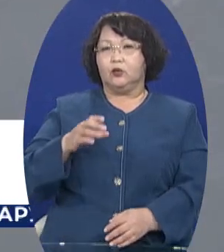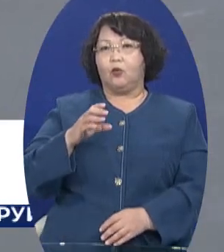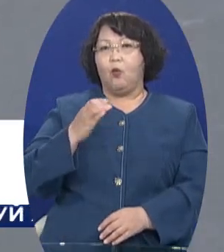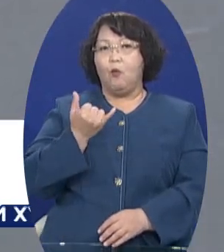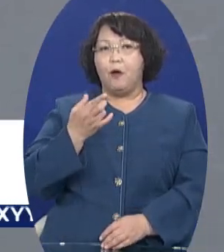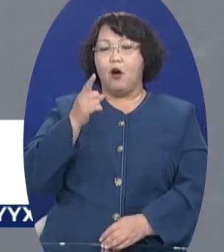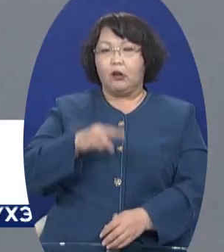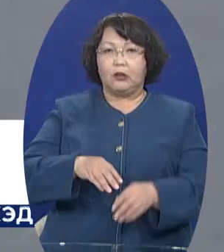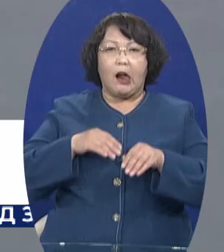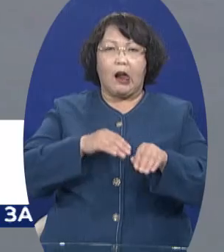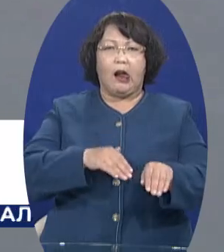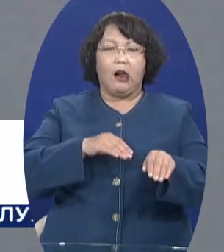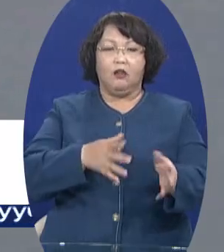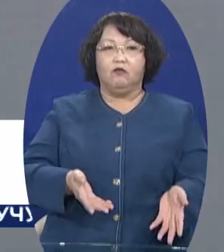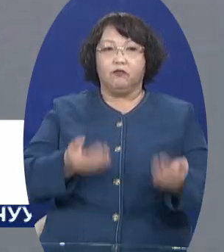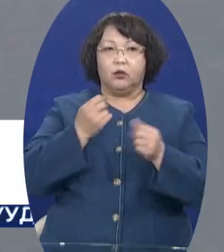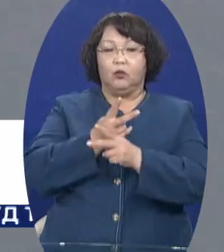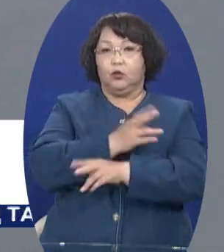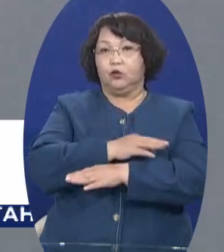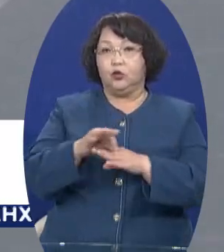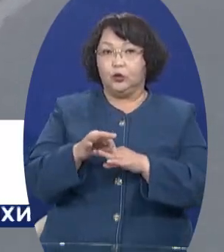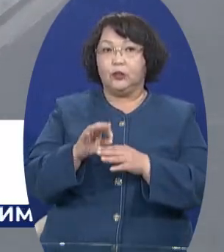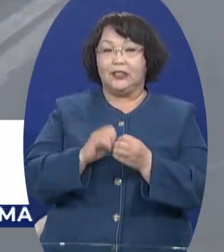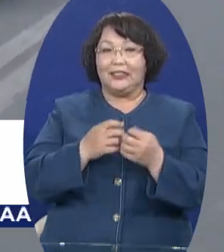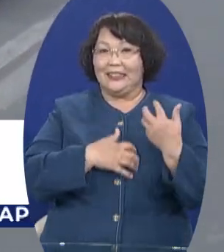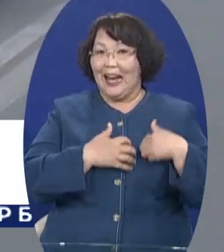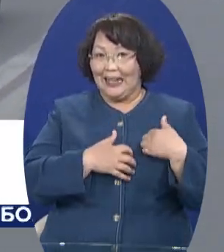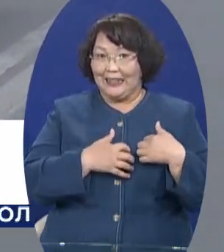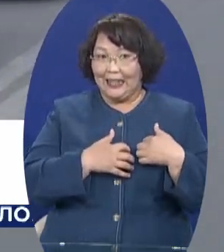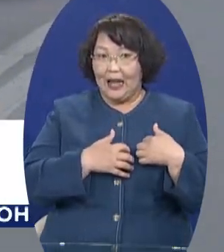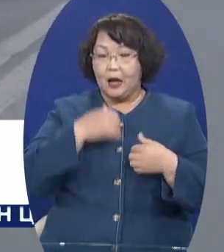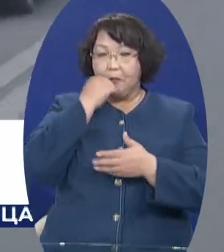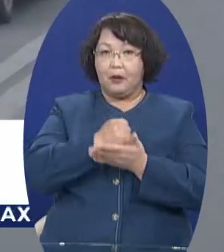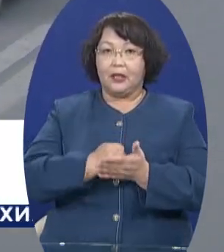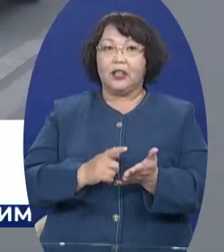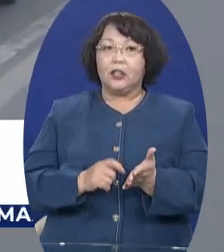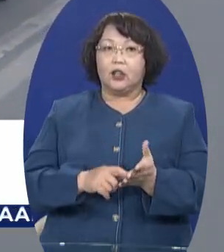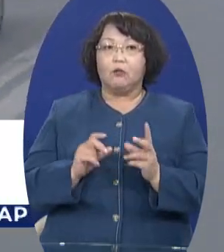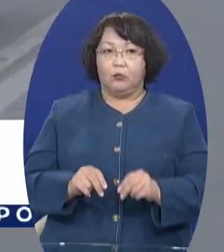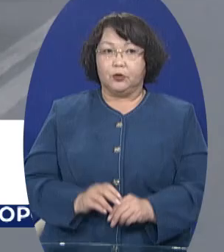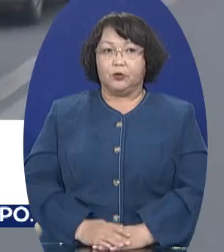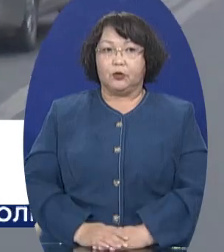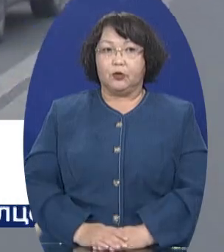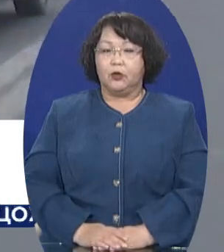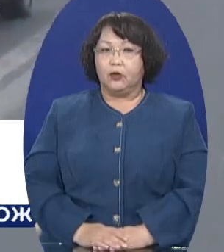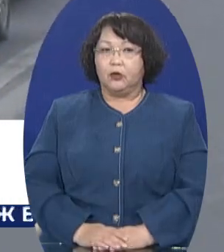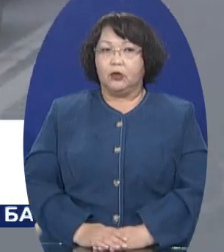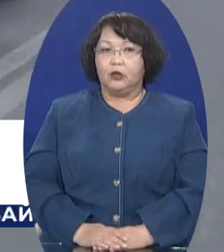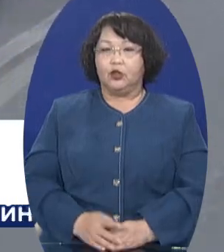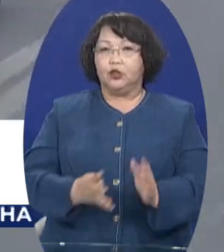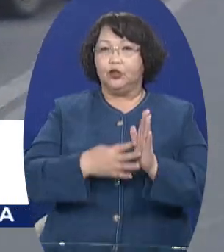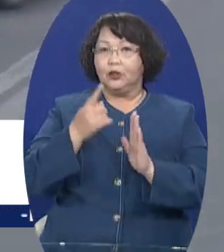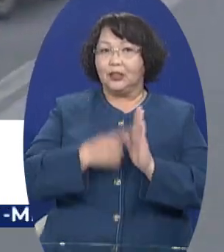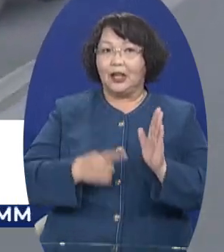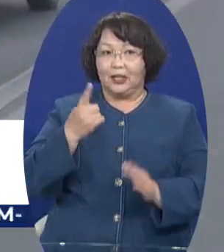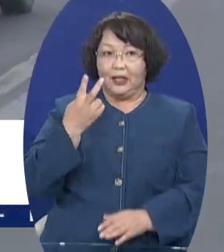хотын төвжирлийн нөлөөллийг бууруулах тухай хуулийн төслийг бас нэг дарга одоо батлах шаардлагатай гэдэг зүйлийг мэрэгчлүүд хэлж байгаа. За учир нь одоо 9 сарын 1